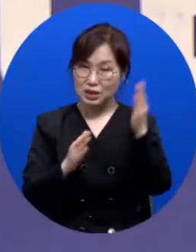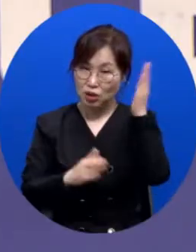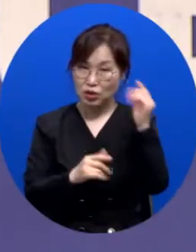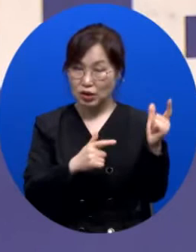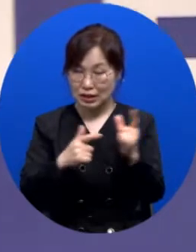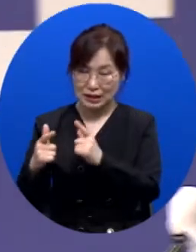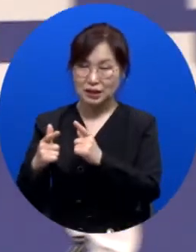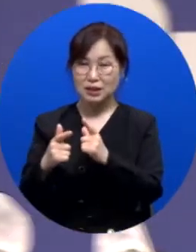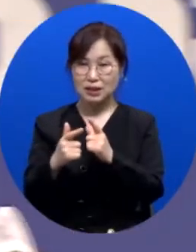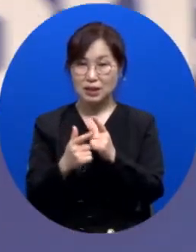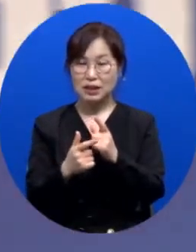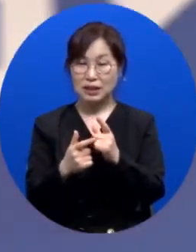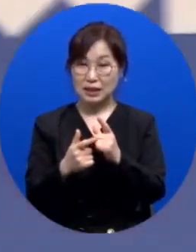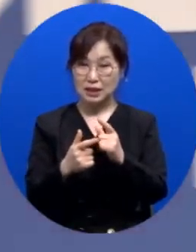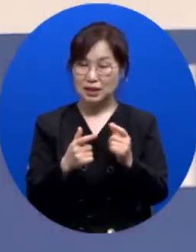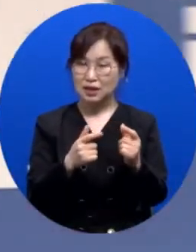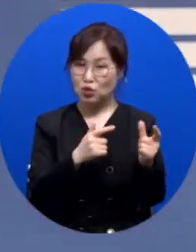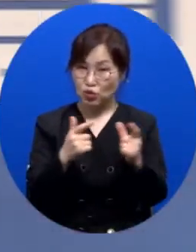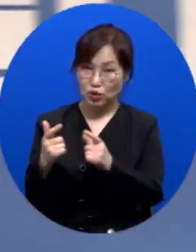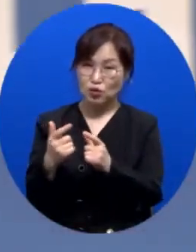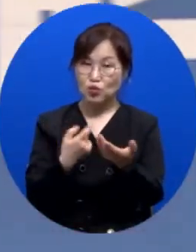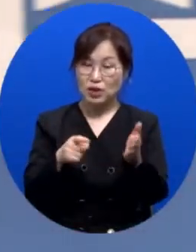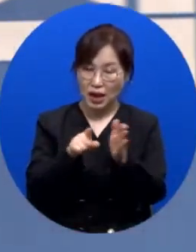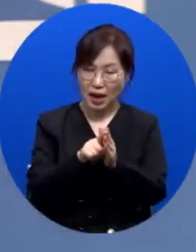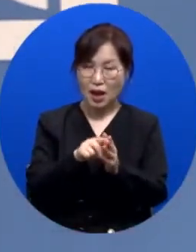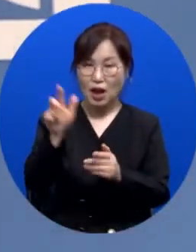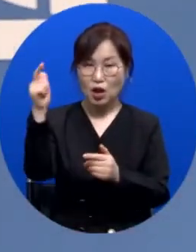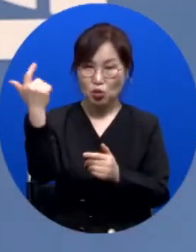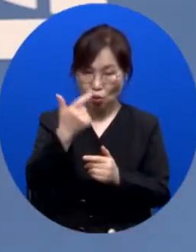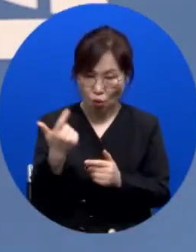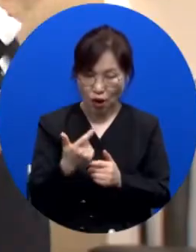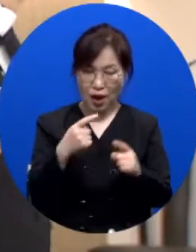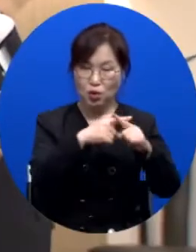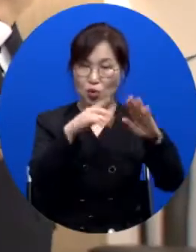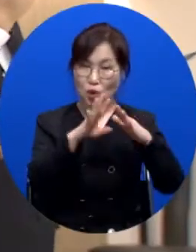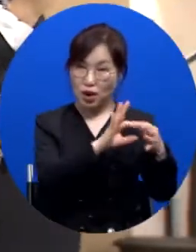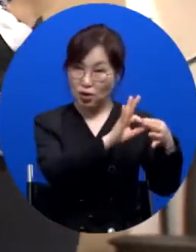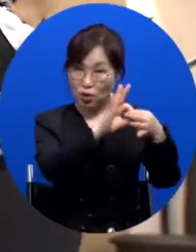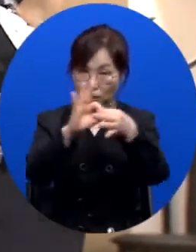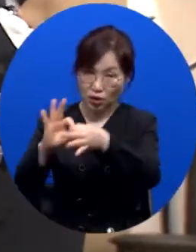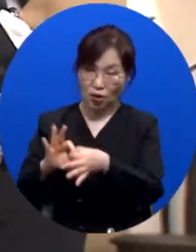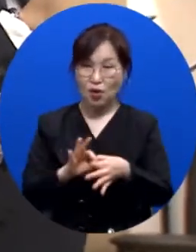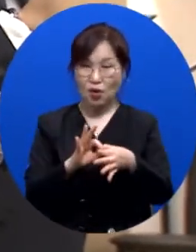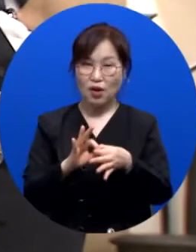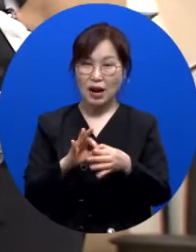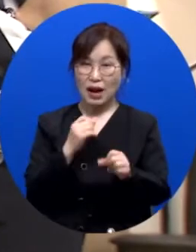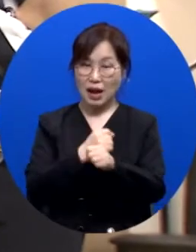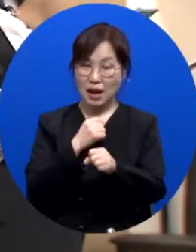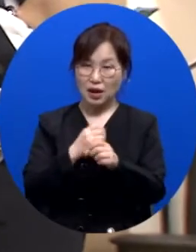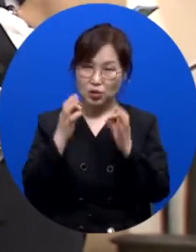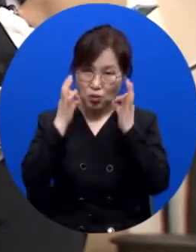부웅 정책을 개발 수립해 총회와 노회 각 교회가 연계해 시행하는 데 주력할 계획입니다